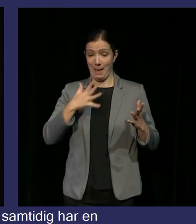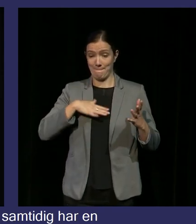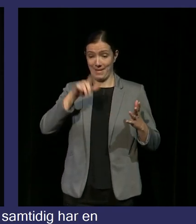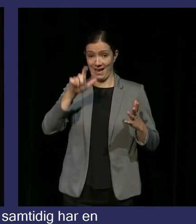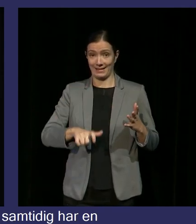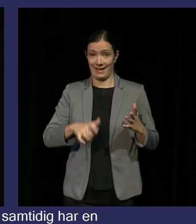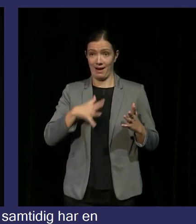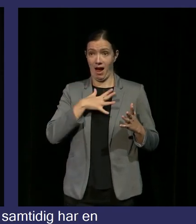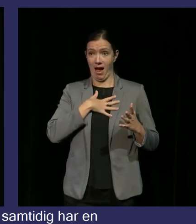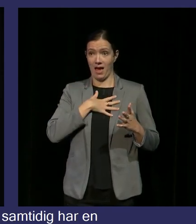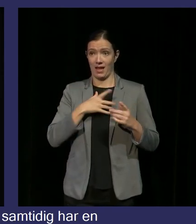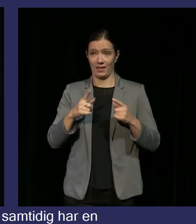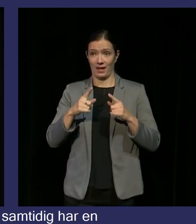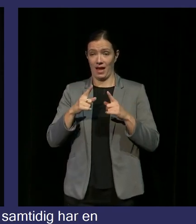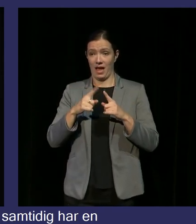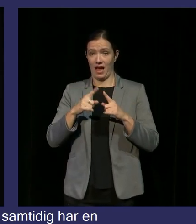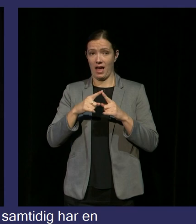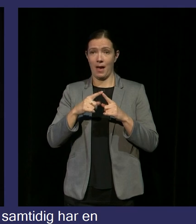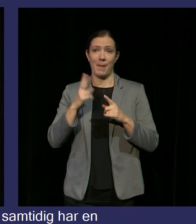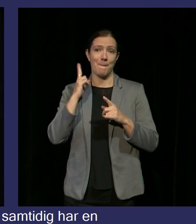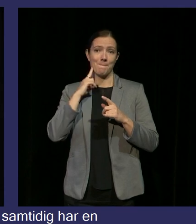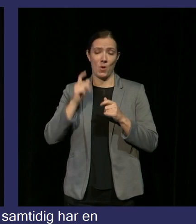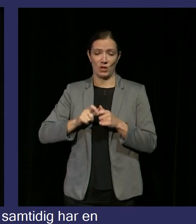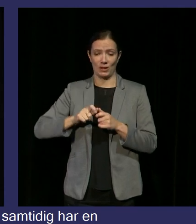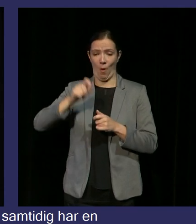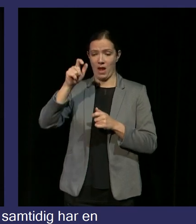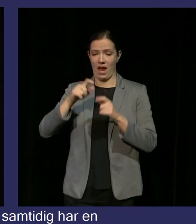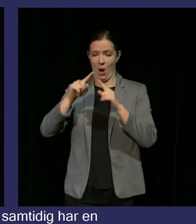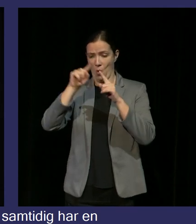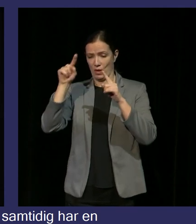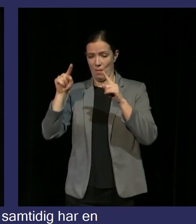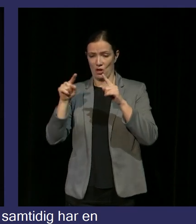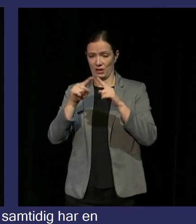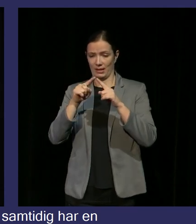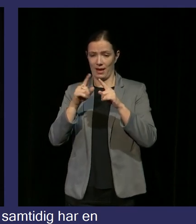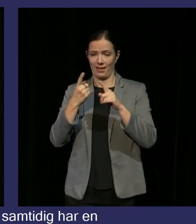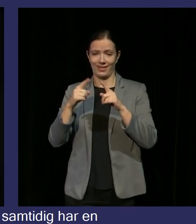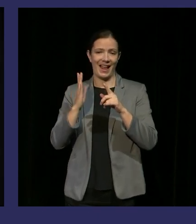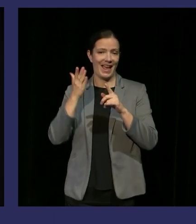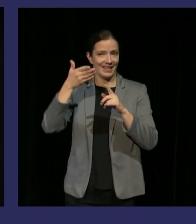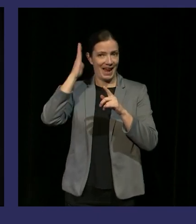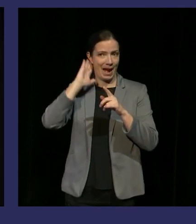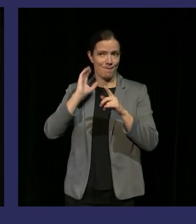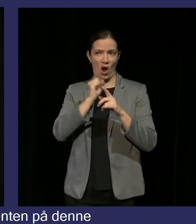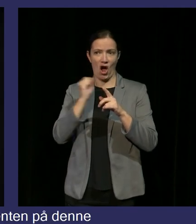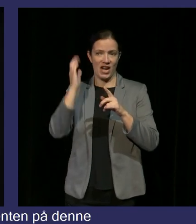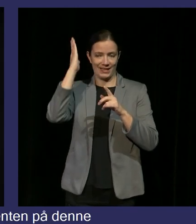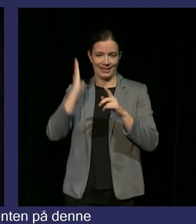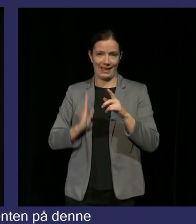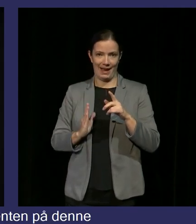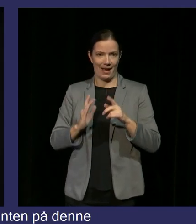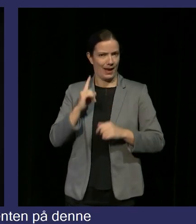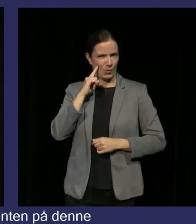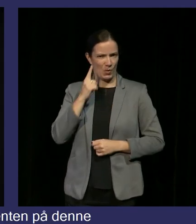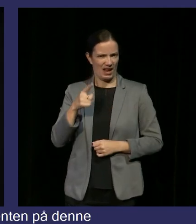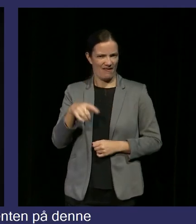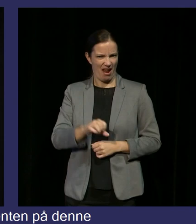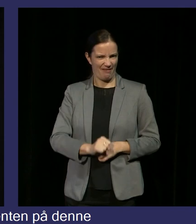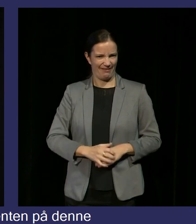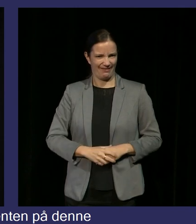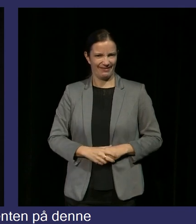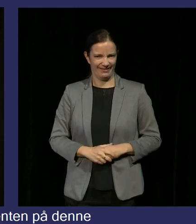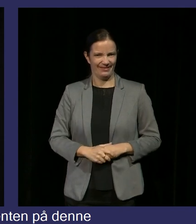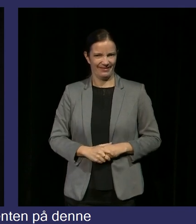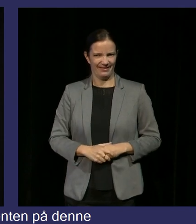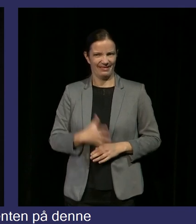samtidig har en utposning på en pulsåre som går opp til hjernen på høyre side av hjernen. Jeg tror det var...